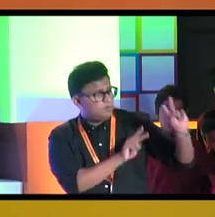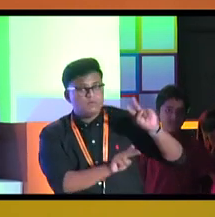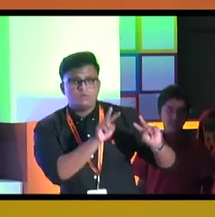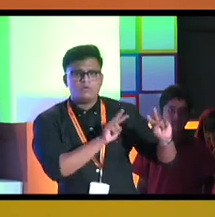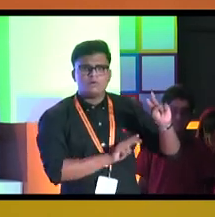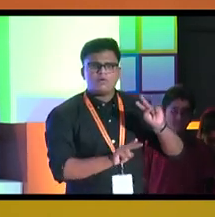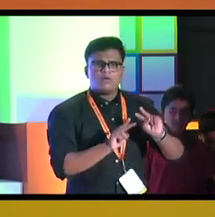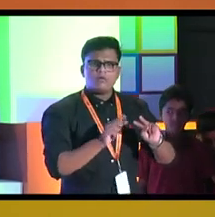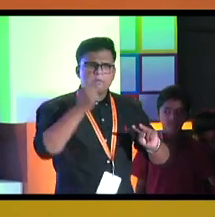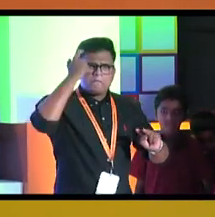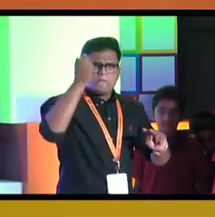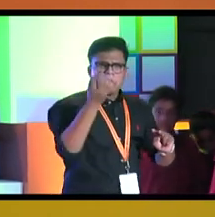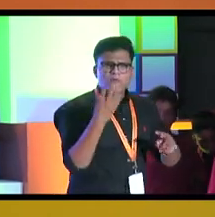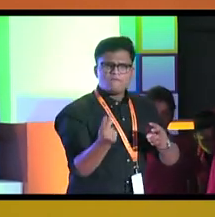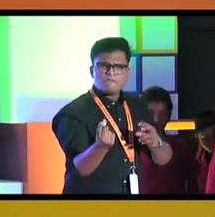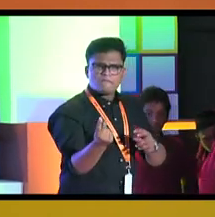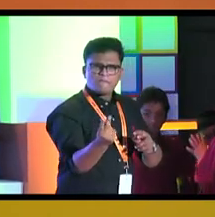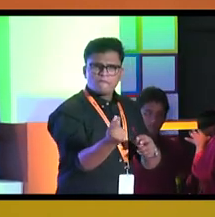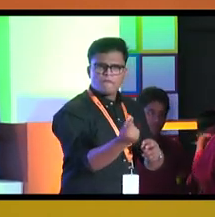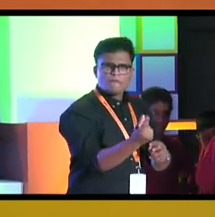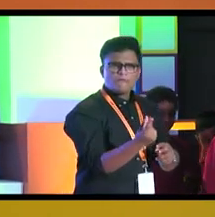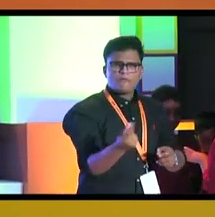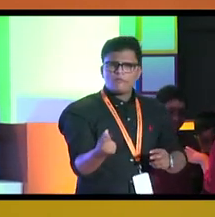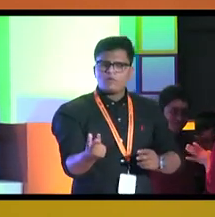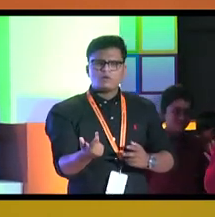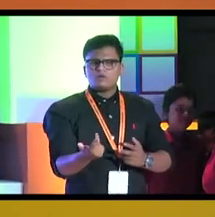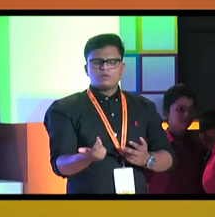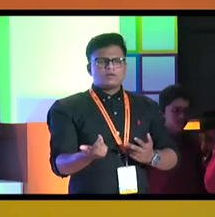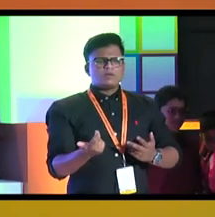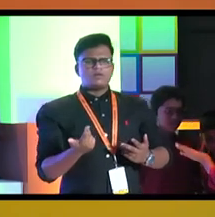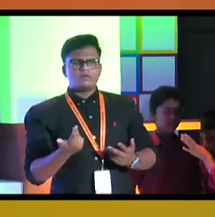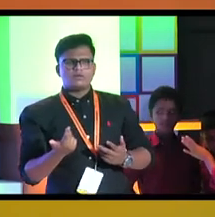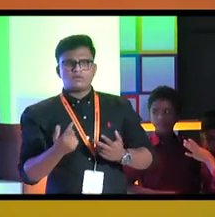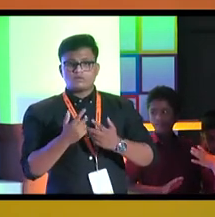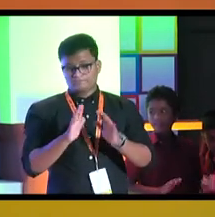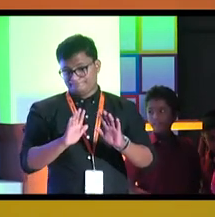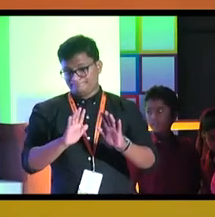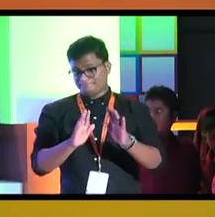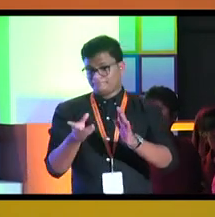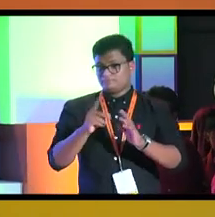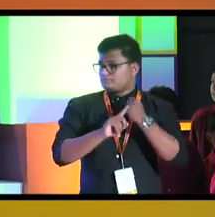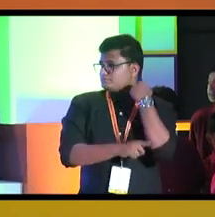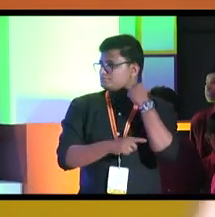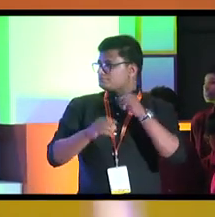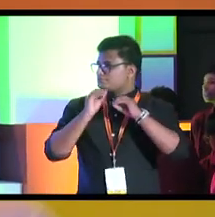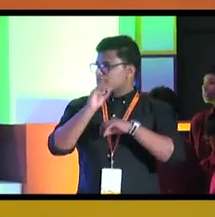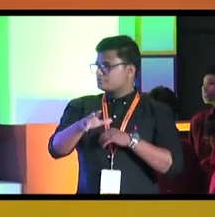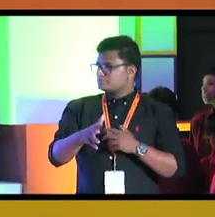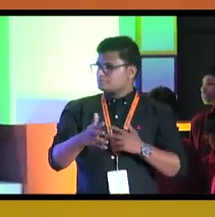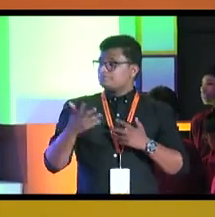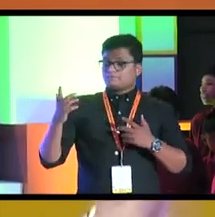मोर शार्पर एंड फास्टर. और अब लास्ट बट नॉट द लीस्ट, इनफैक्ट वी हैव गॉट अ